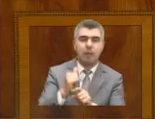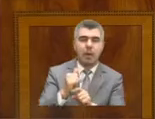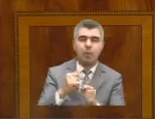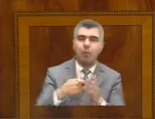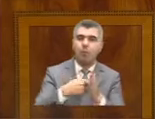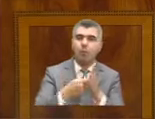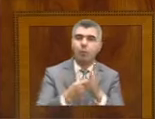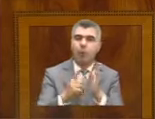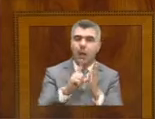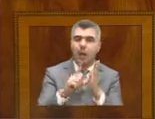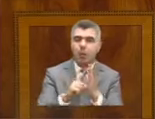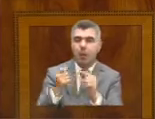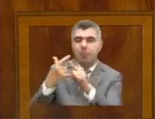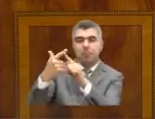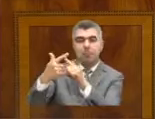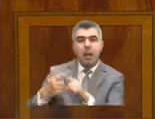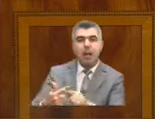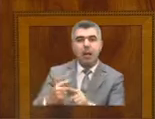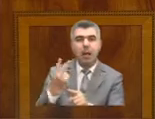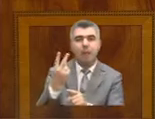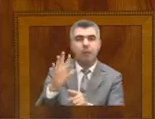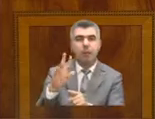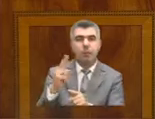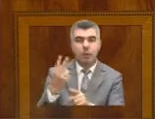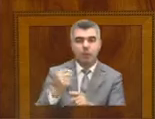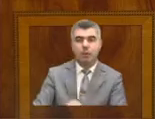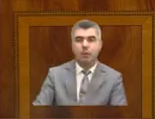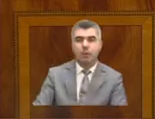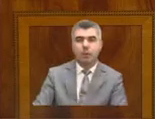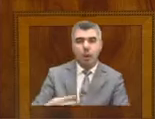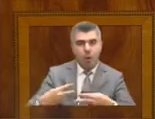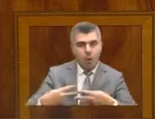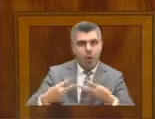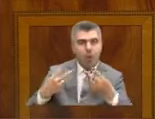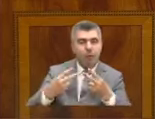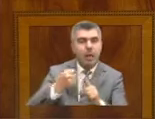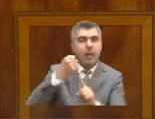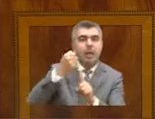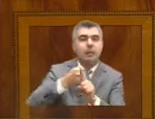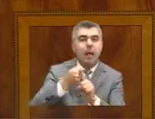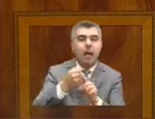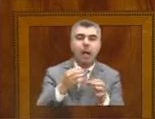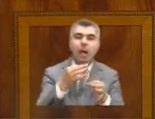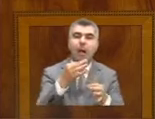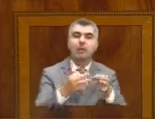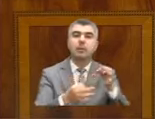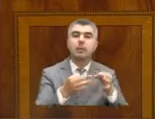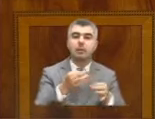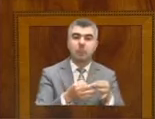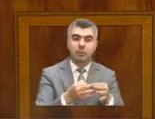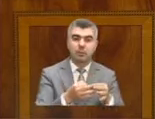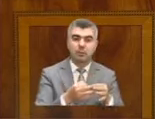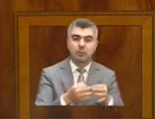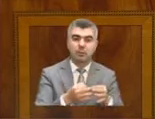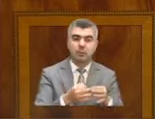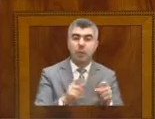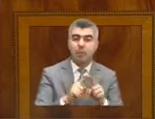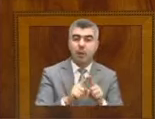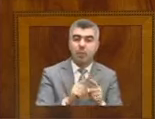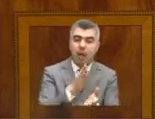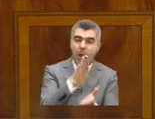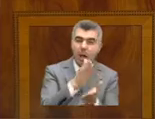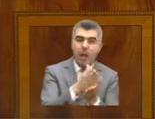المالية لسنة 2025 تنزيل ورش إصلاح منظومة العدالة في إطار تعزيز دولة